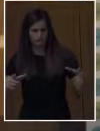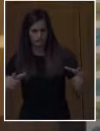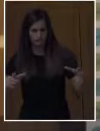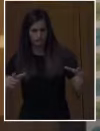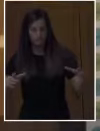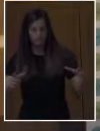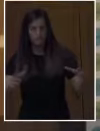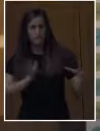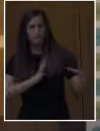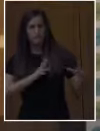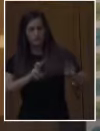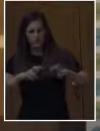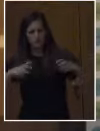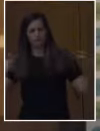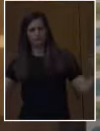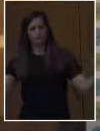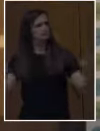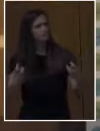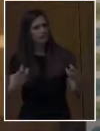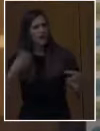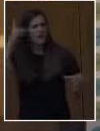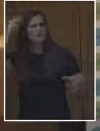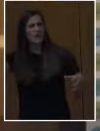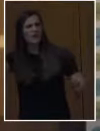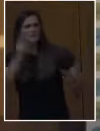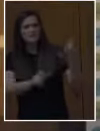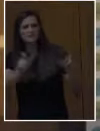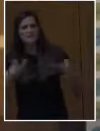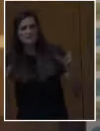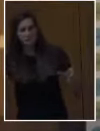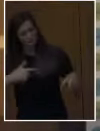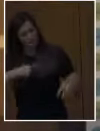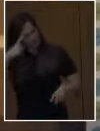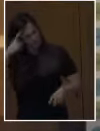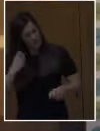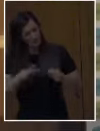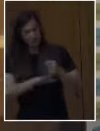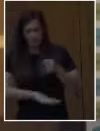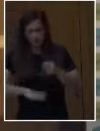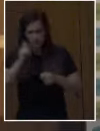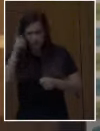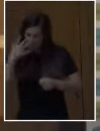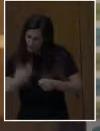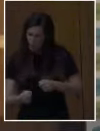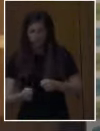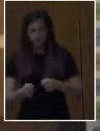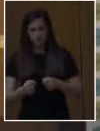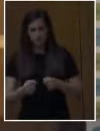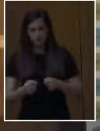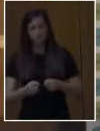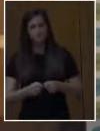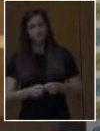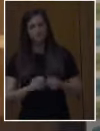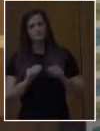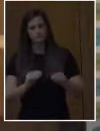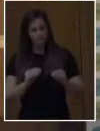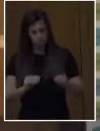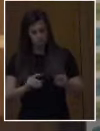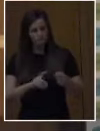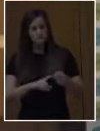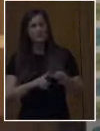τραπέζι, ακαδημαϊκοί, οι οποίοι έχουν το εκπαιδευτικό υπόβαθρο, το γνωστικό ακαδημαϊκό υπόβαθρο,